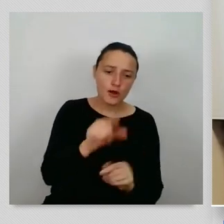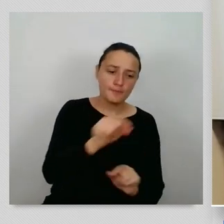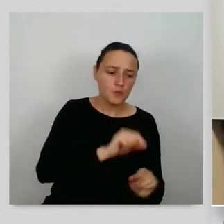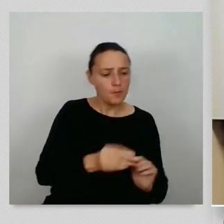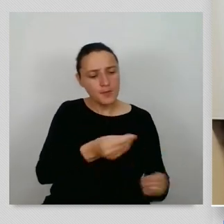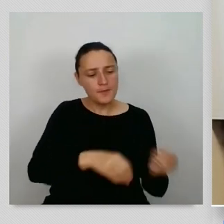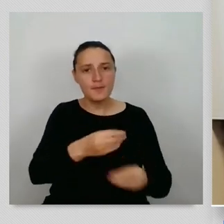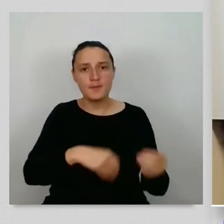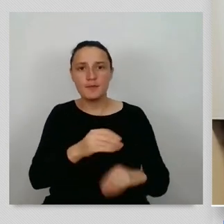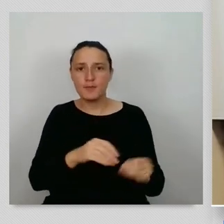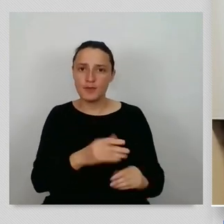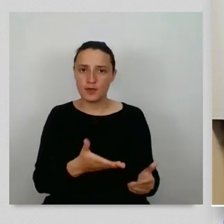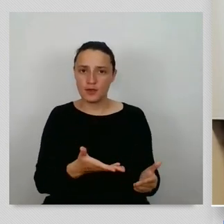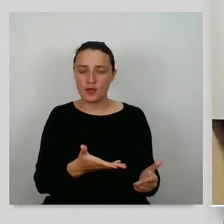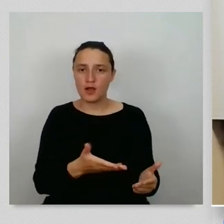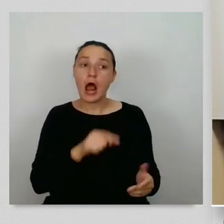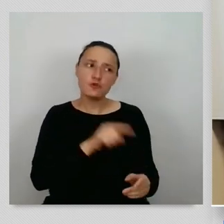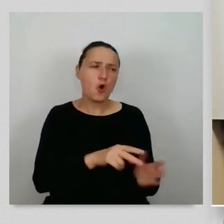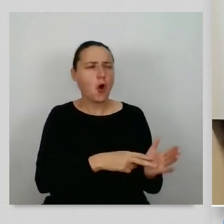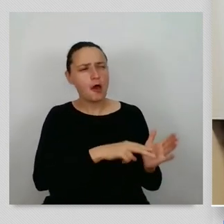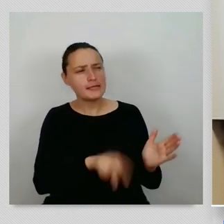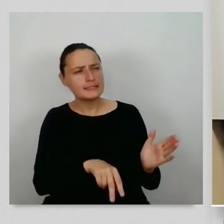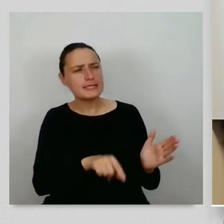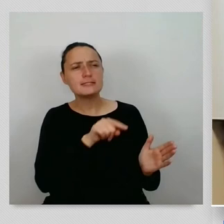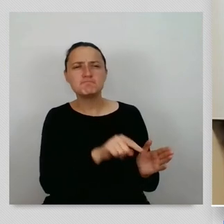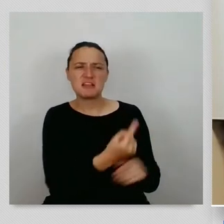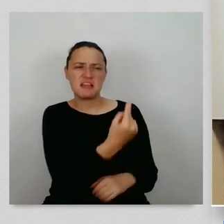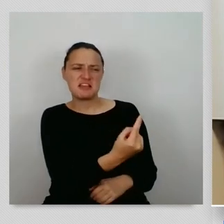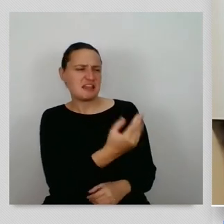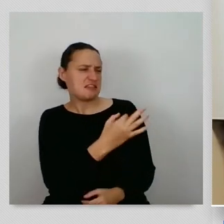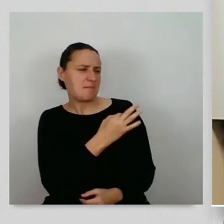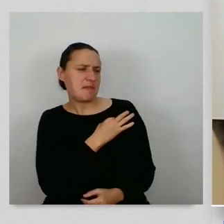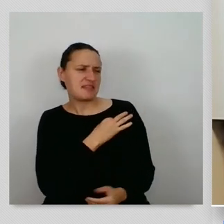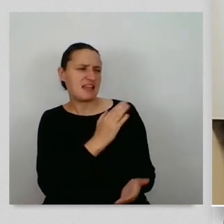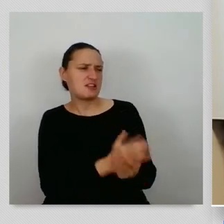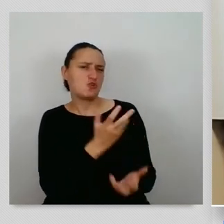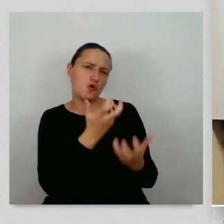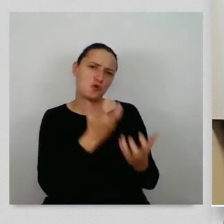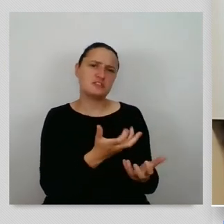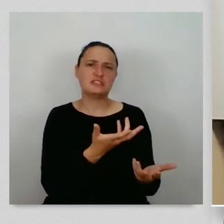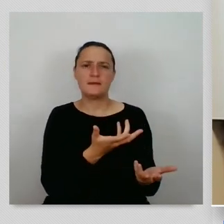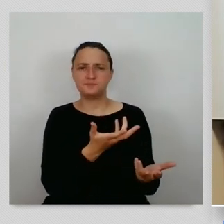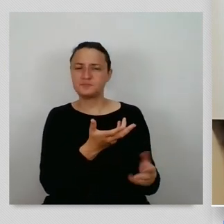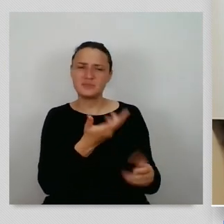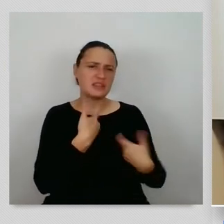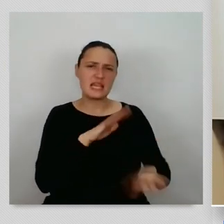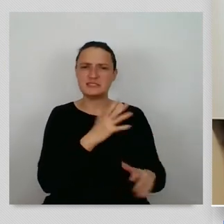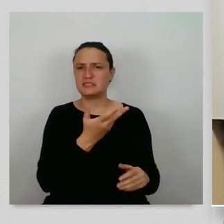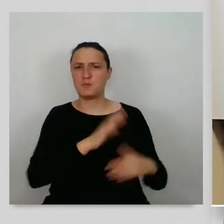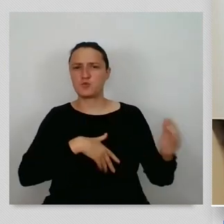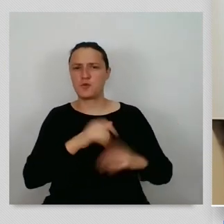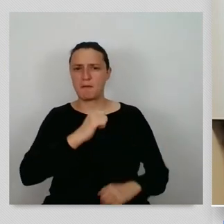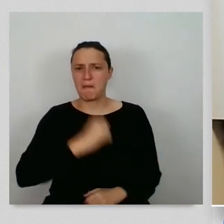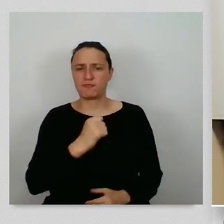tego elementu zrezygnujemy, bo tylko jedna z pięciu partii na przykład sprzeciwia się budowie